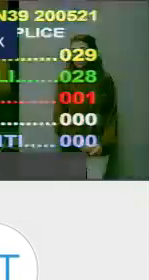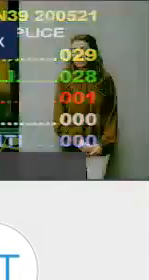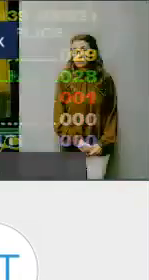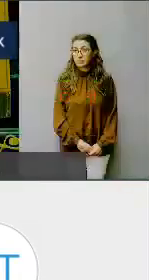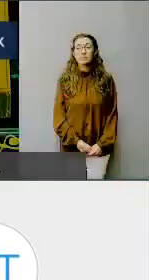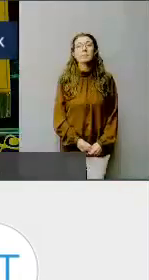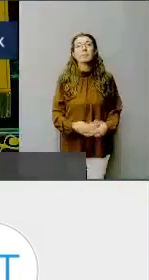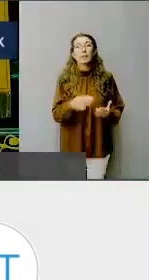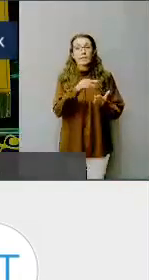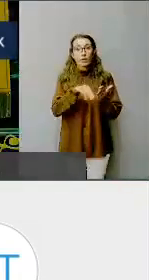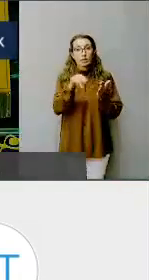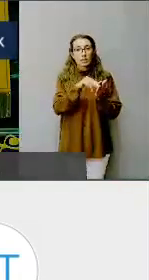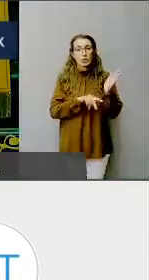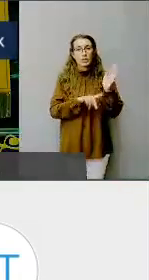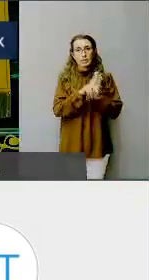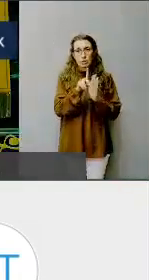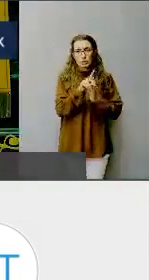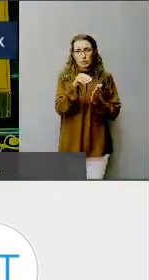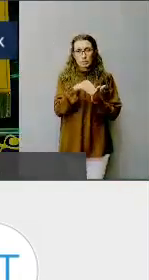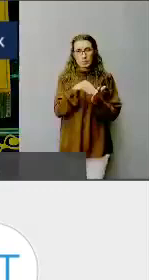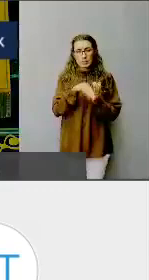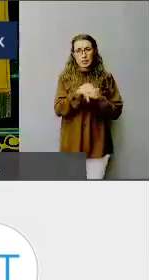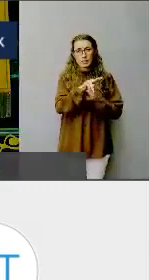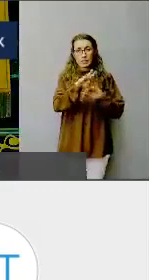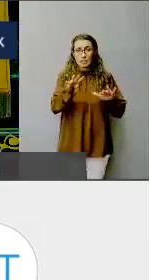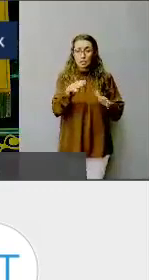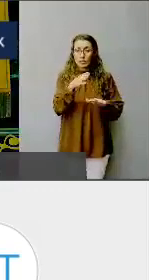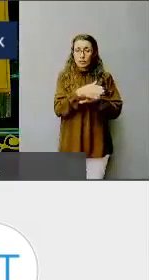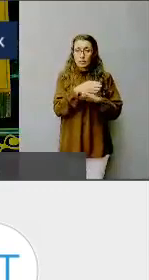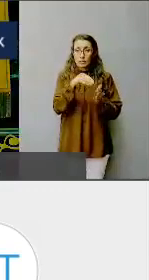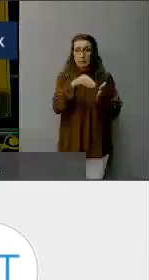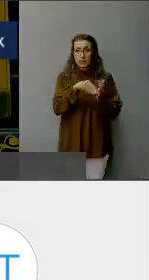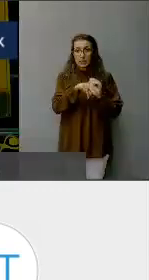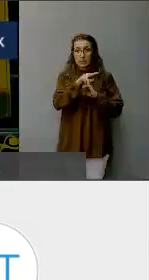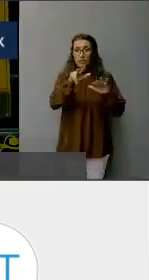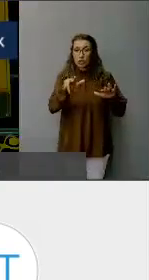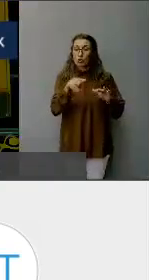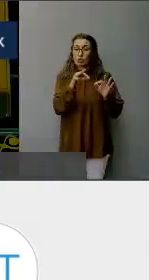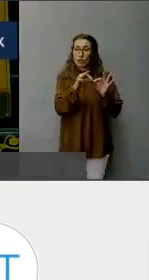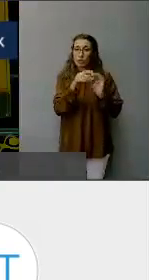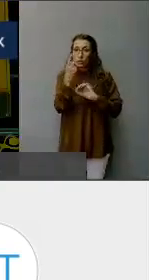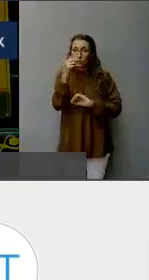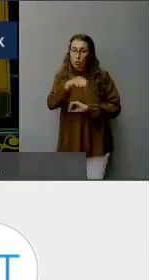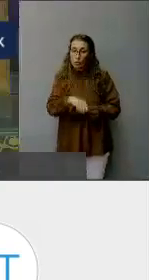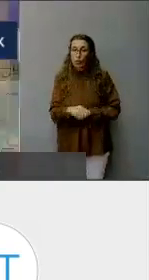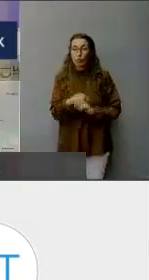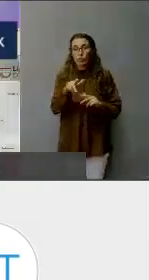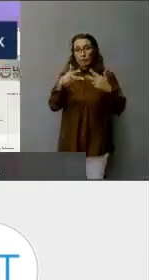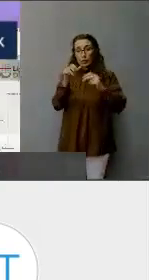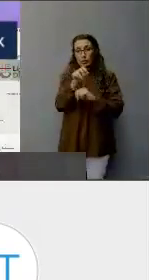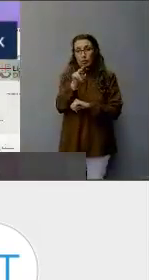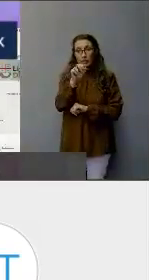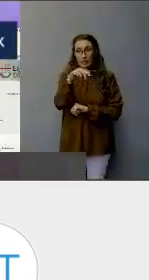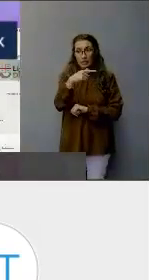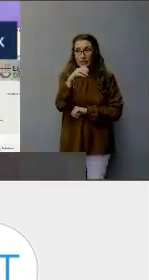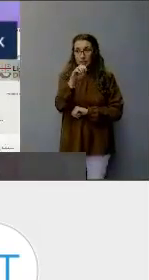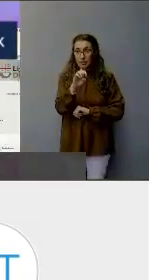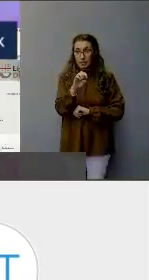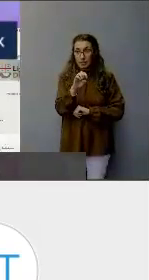esito esito votazioni presenza 29 consiglieri presenti 28 favorevoli 1 contrario da remoto consigliere avvenente